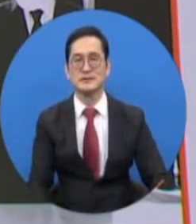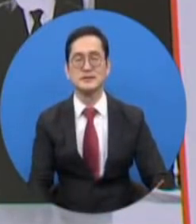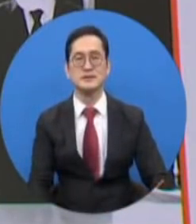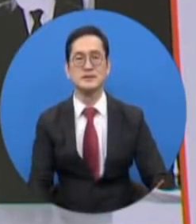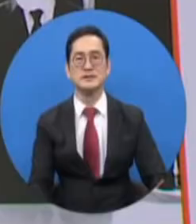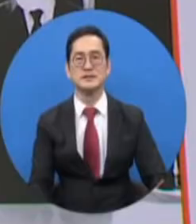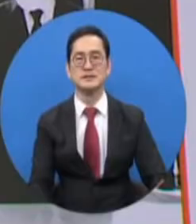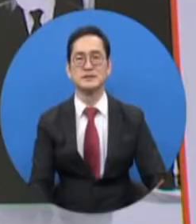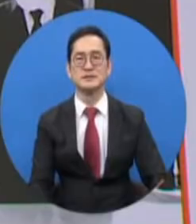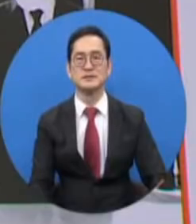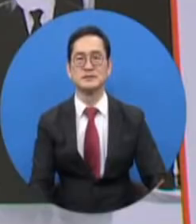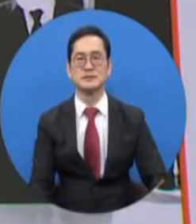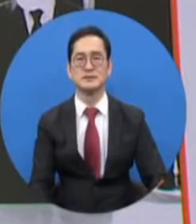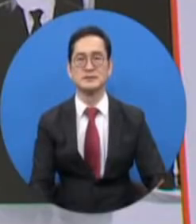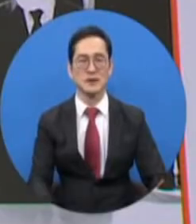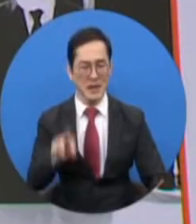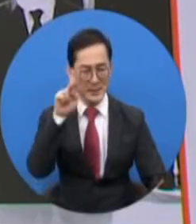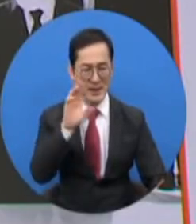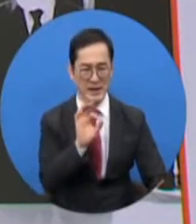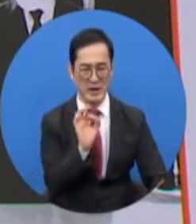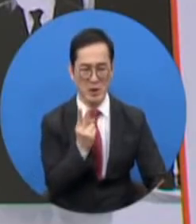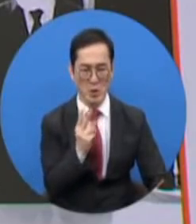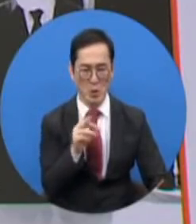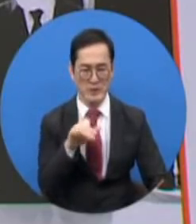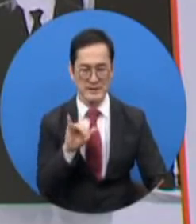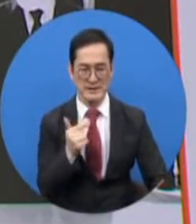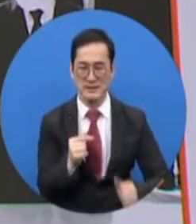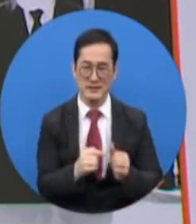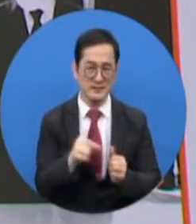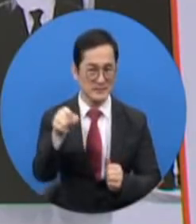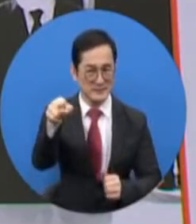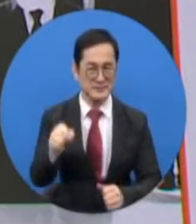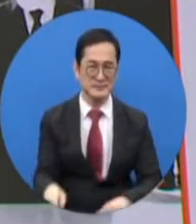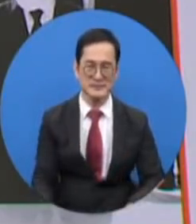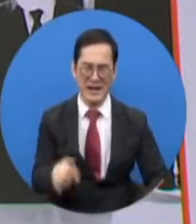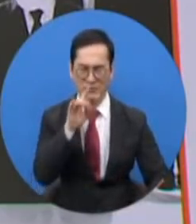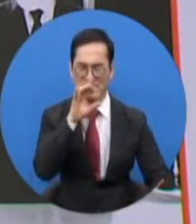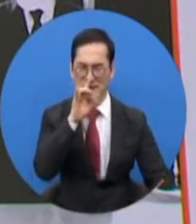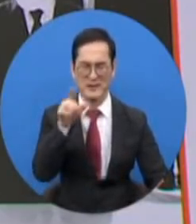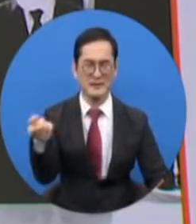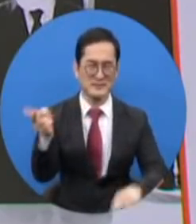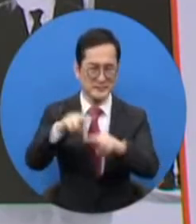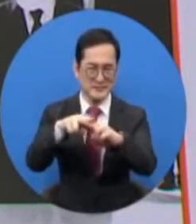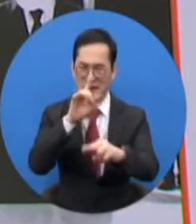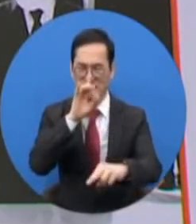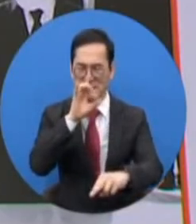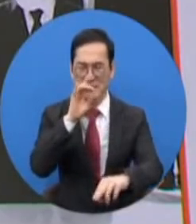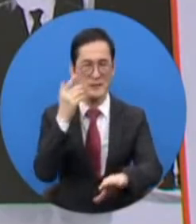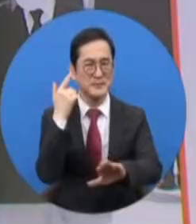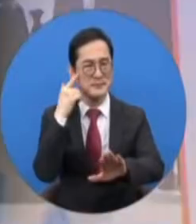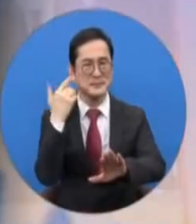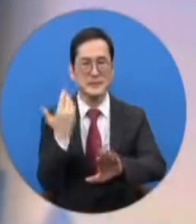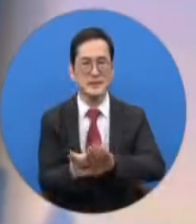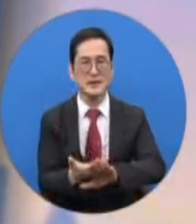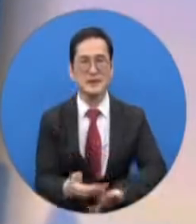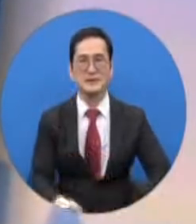소장파 박용진 의원도 윤호중 카드는 안 된다라고 돌직구를 날렸다고 합니다.